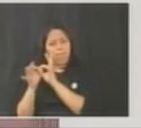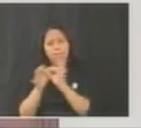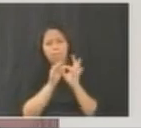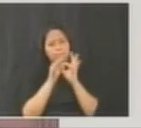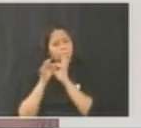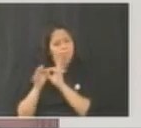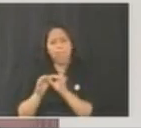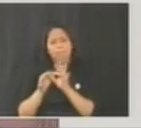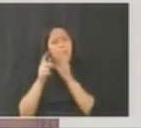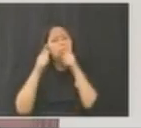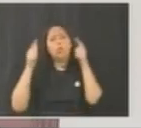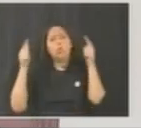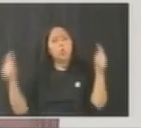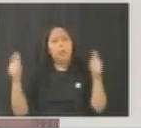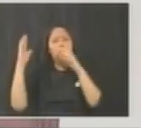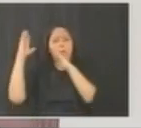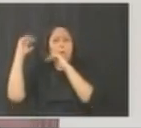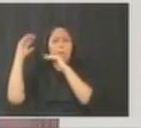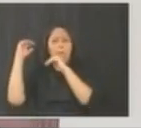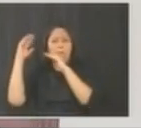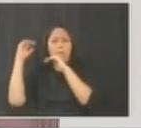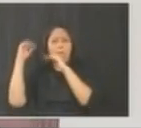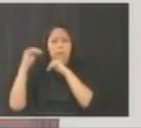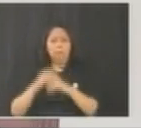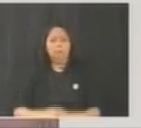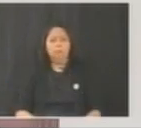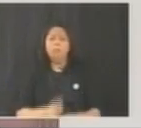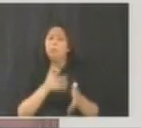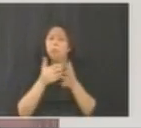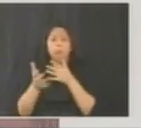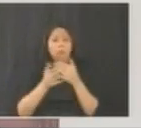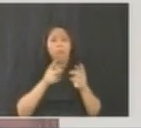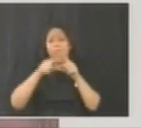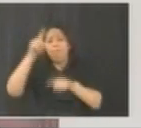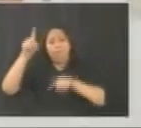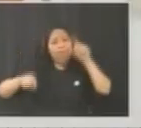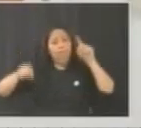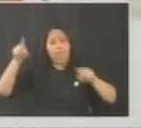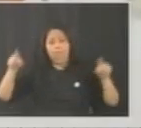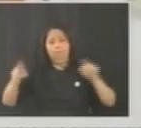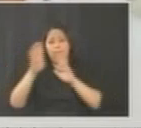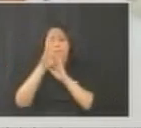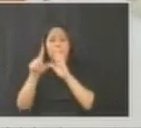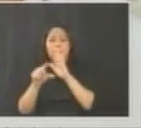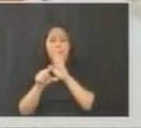tanging pag-asa. Iba-iba man ang ating pinanggalingan,